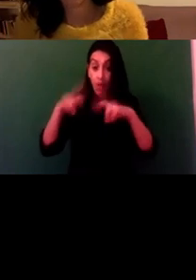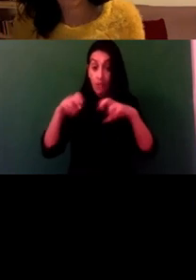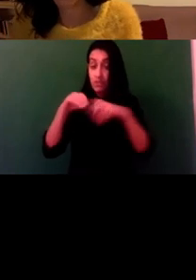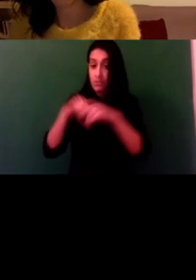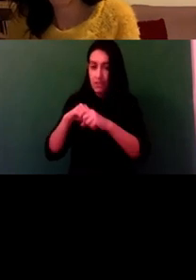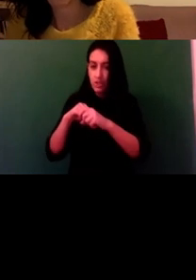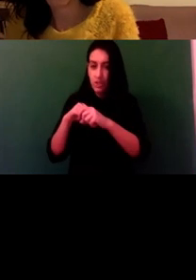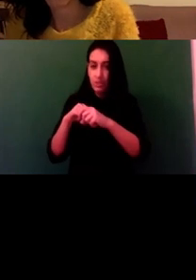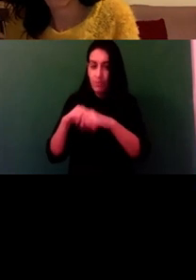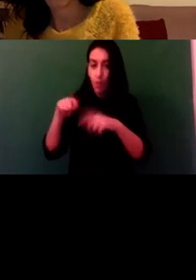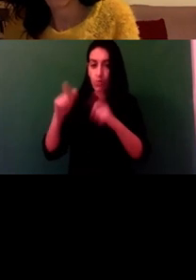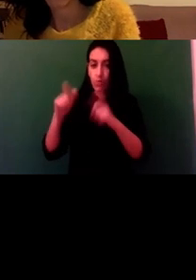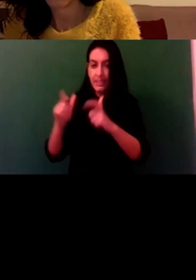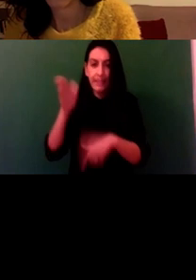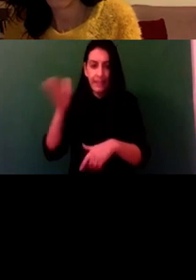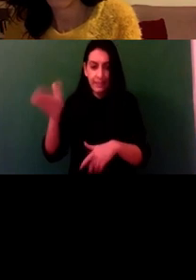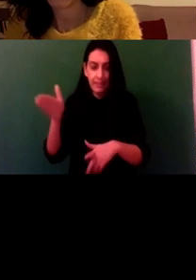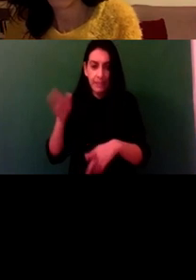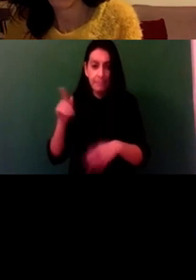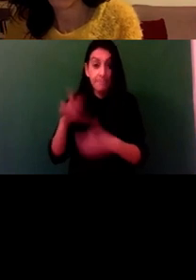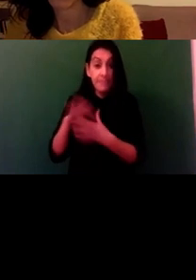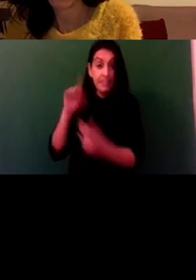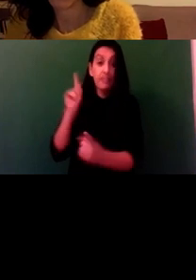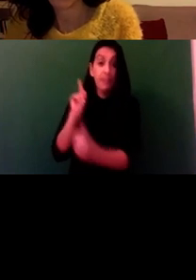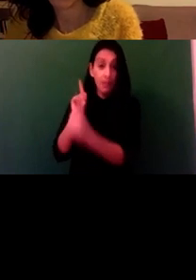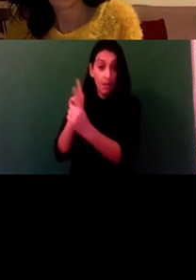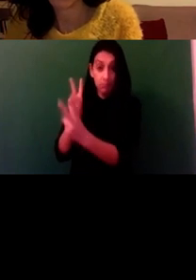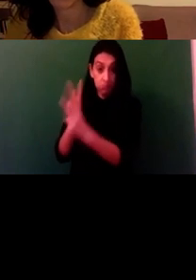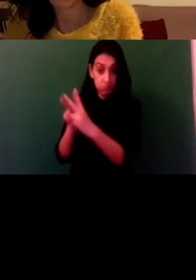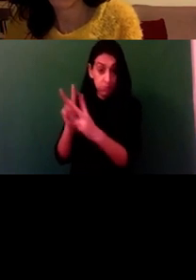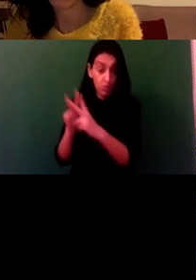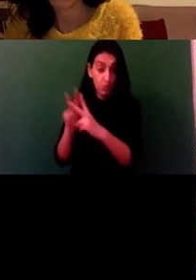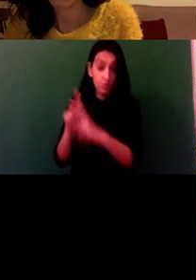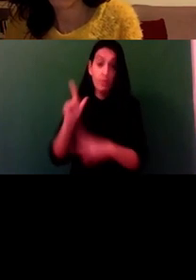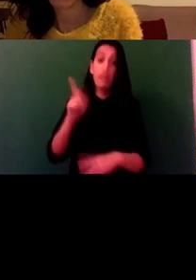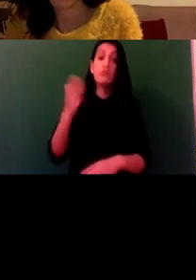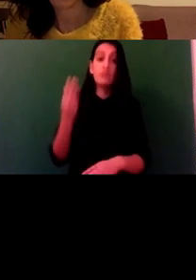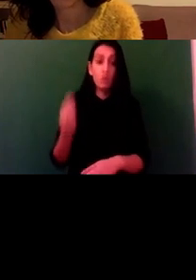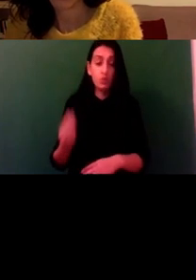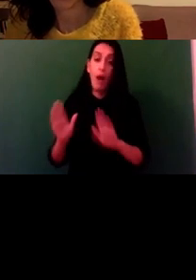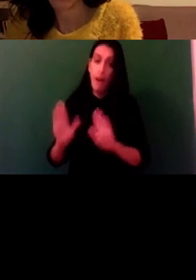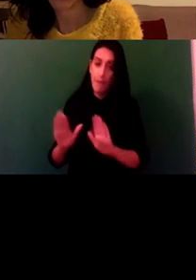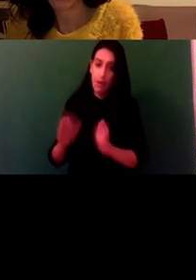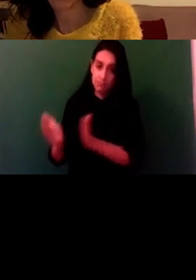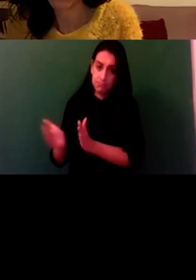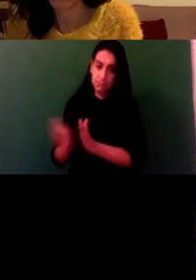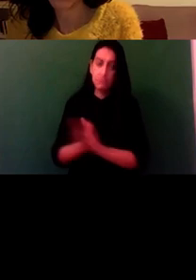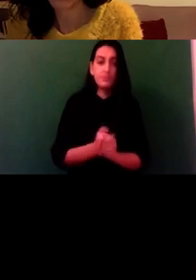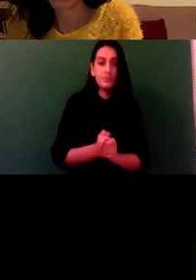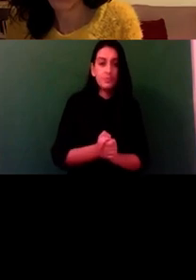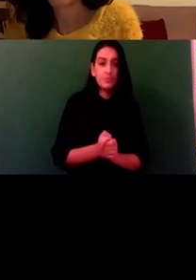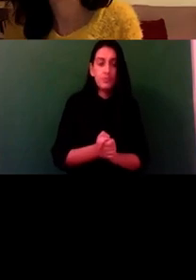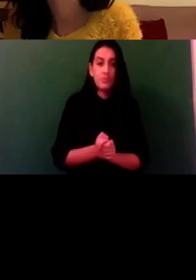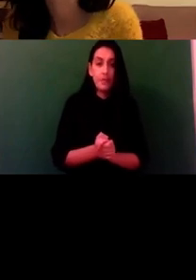yöntemlerle toplamak gerekebiliyor. Ama gene ölçek meselesi tabii ki. Ufak bir mahalle meydanı ölçeğinde biz